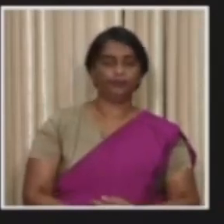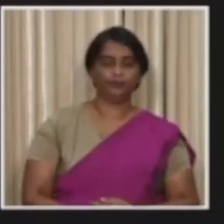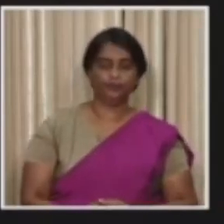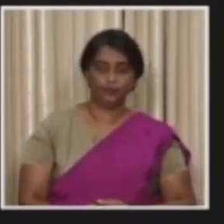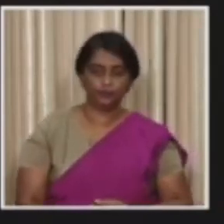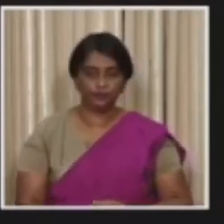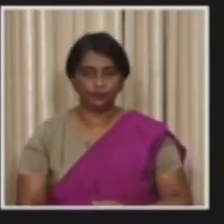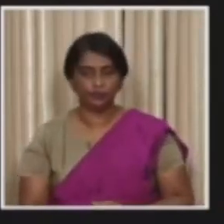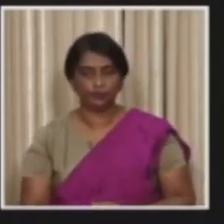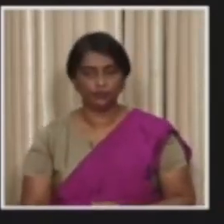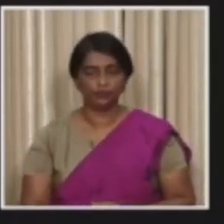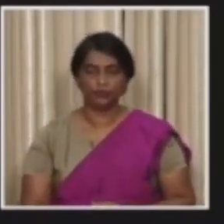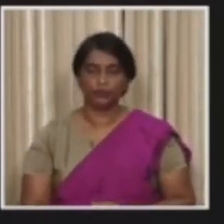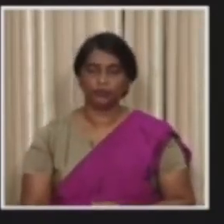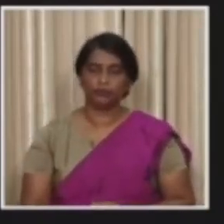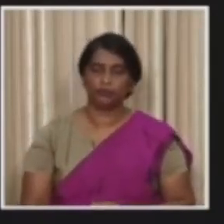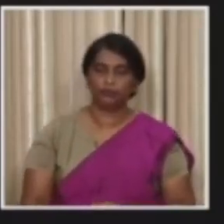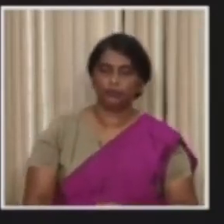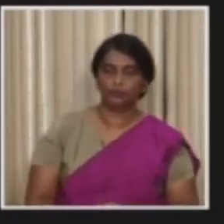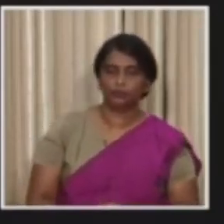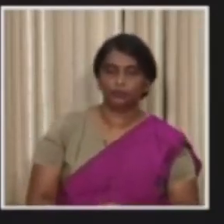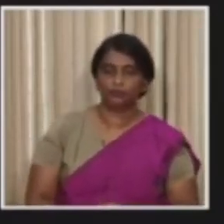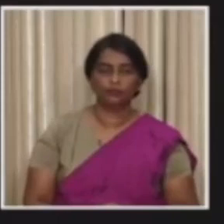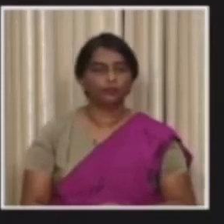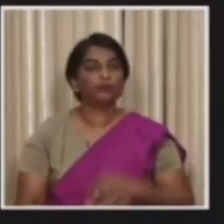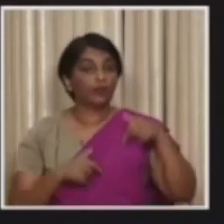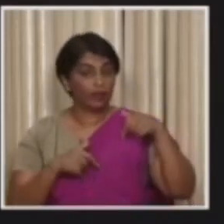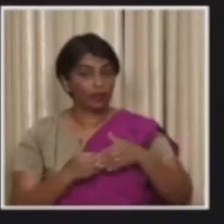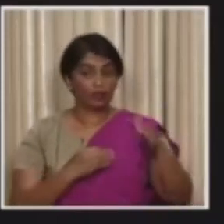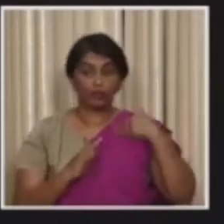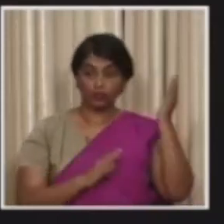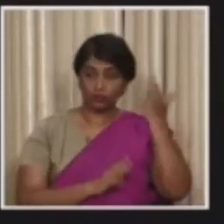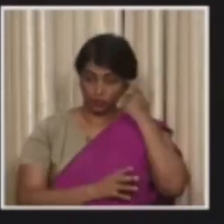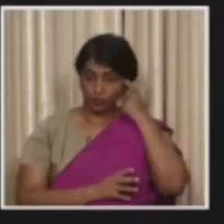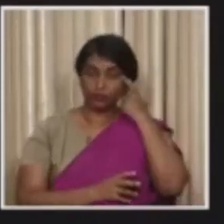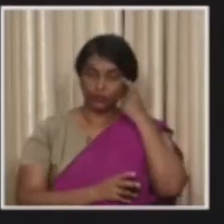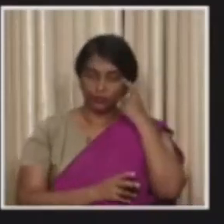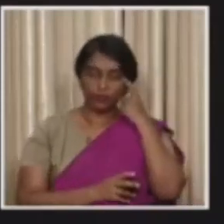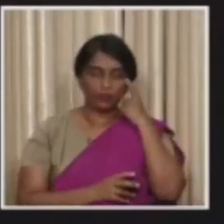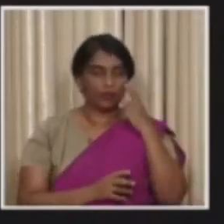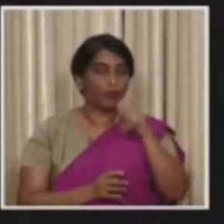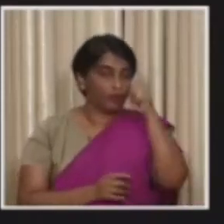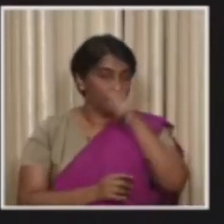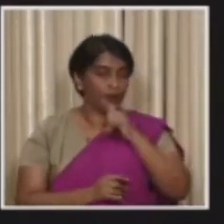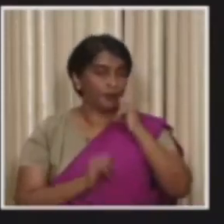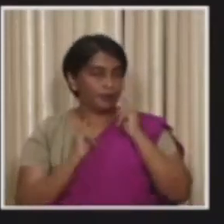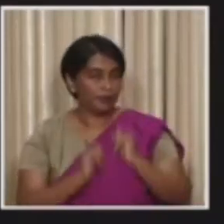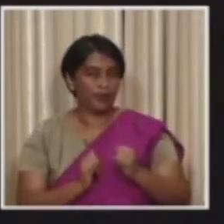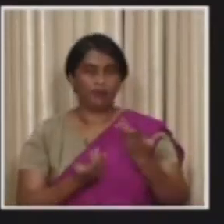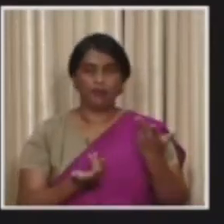කරන්නට අවශ්‍යයි. අද වෙනකොට අපි සියලු දෙනාම දන්නවා වංචාව දූෂණය